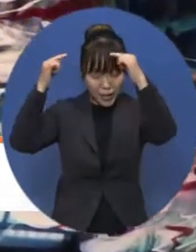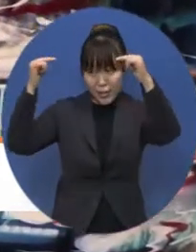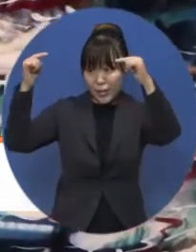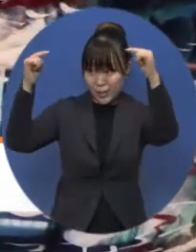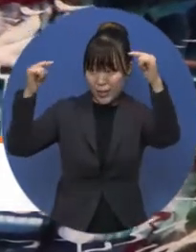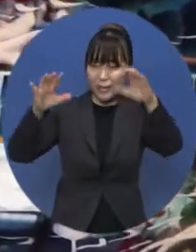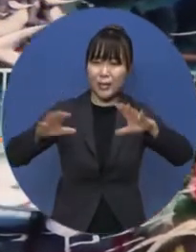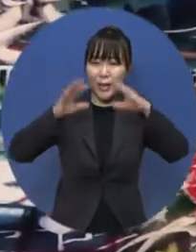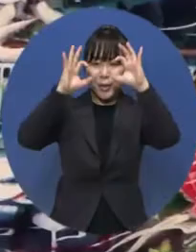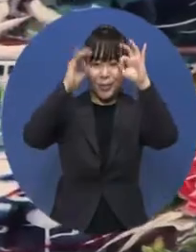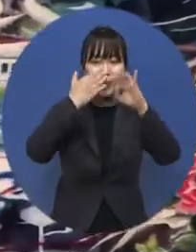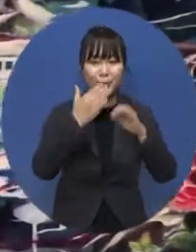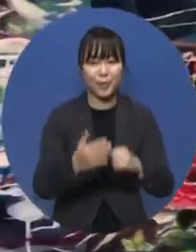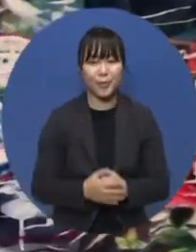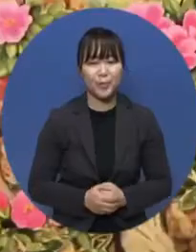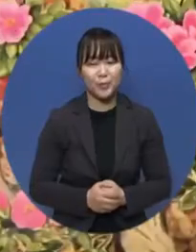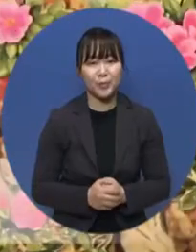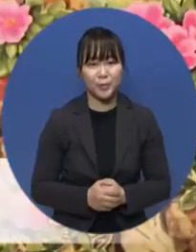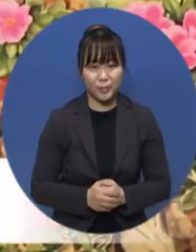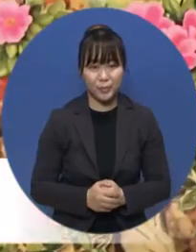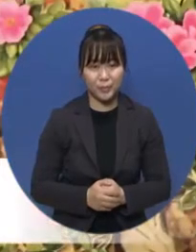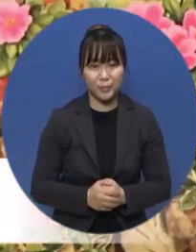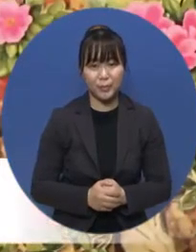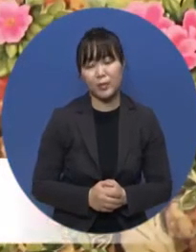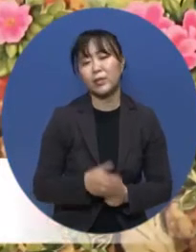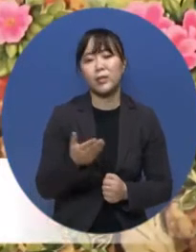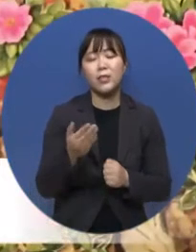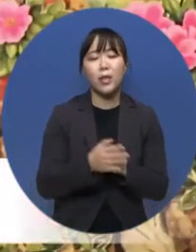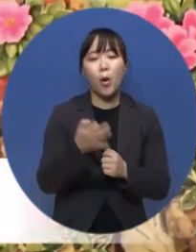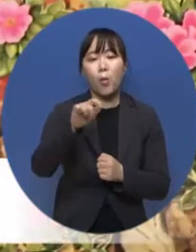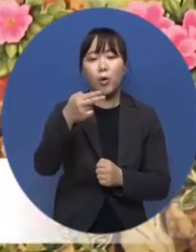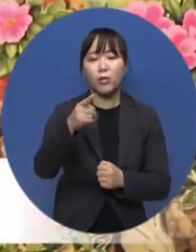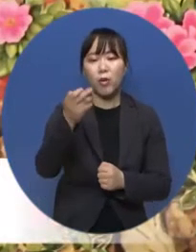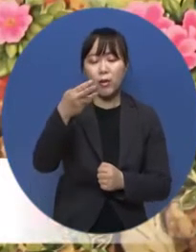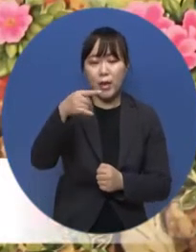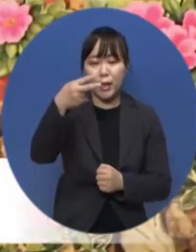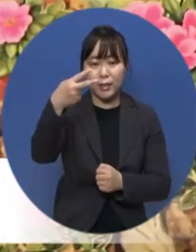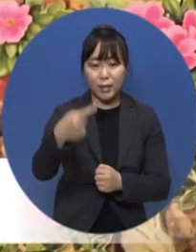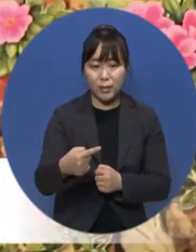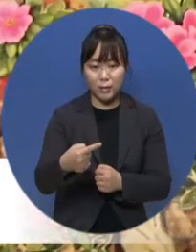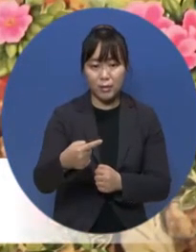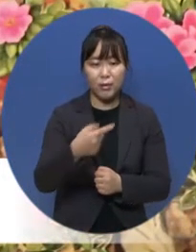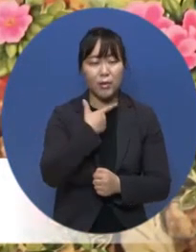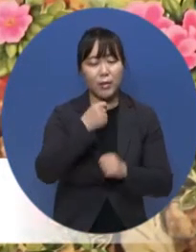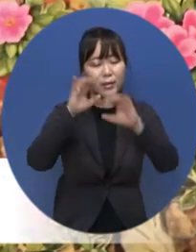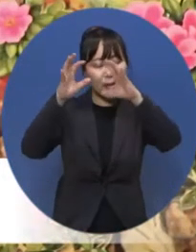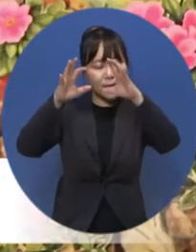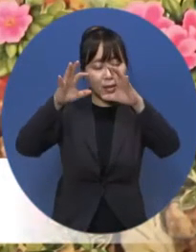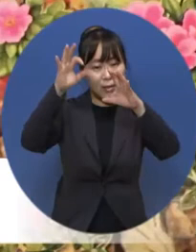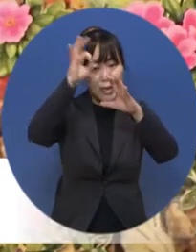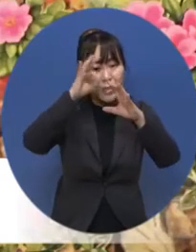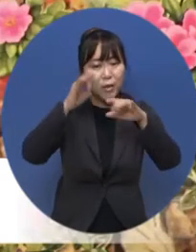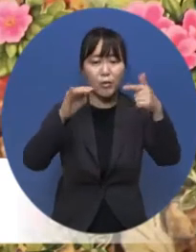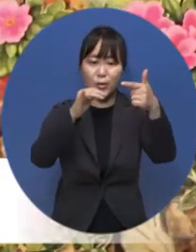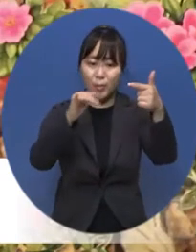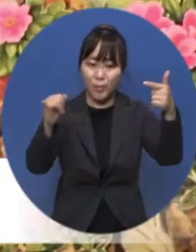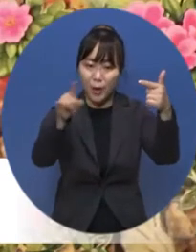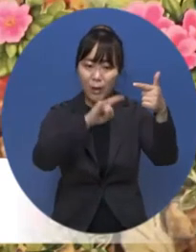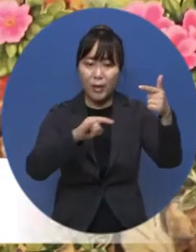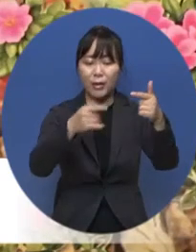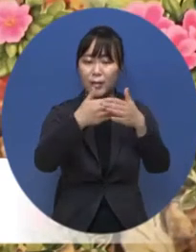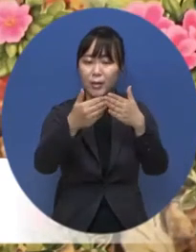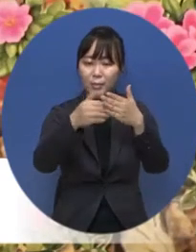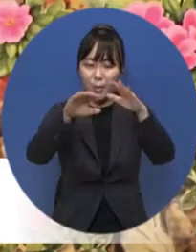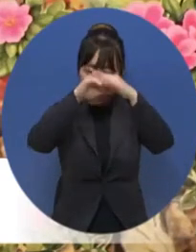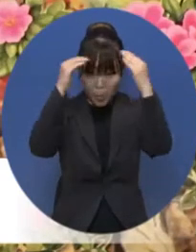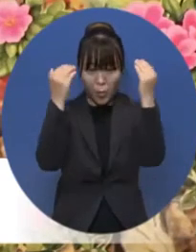세계를 만날 수 있습니다. 당신의 원더랜드를 찾아서라는 주제에 맞게 6분의 작가분 작품들이